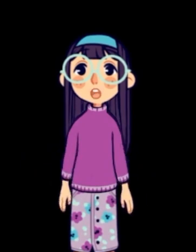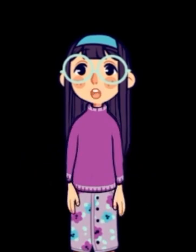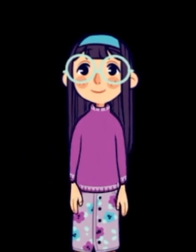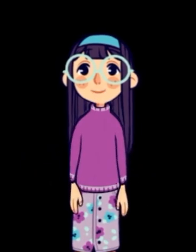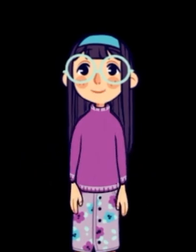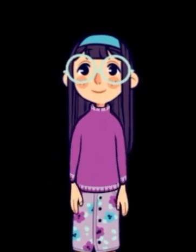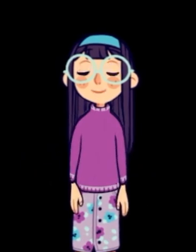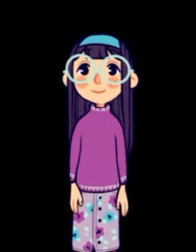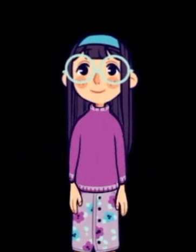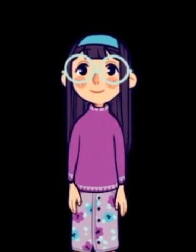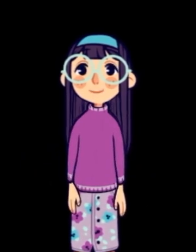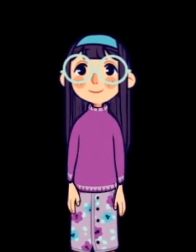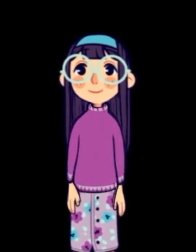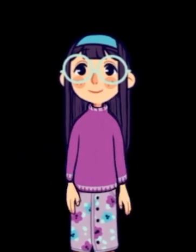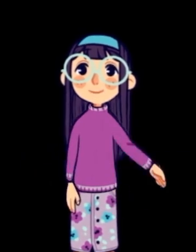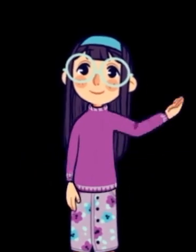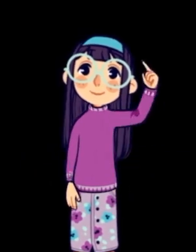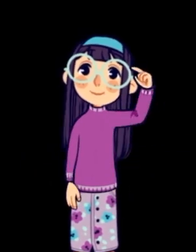sóc la Lola.